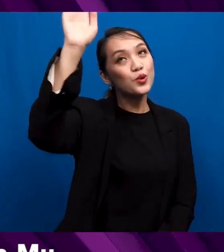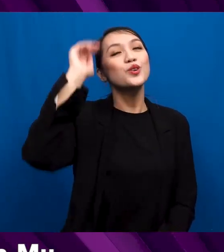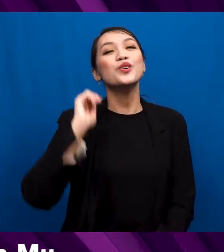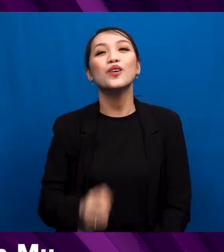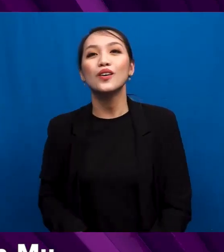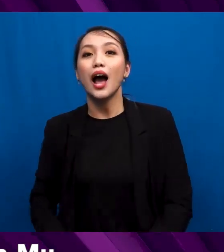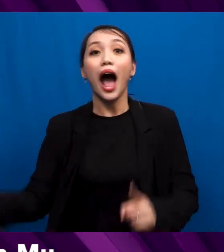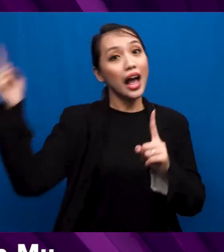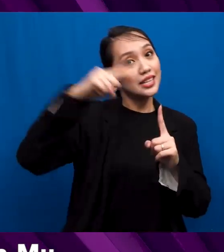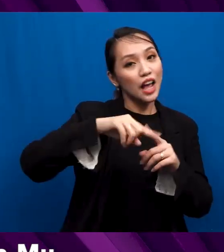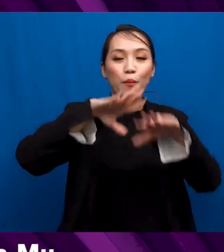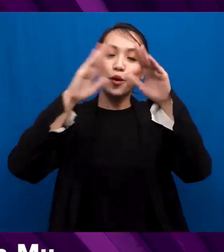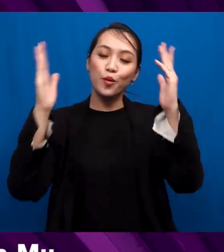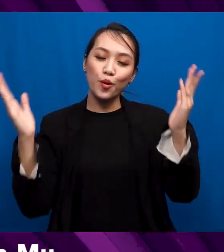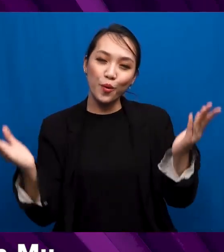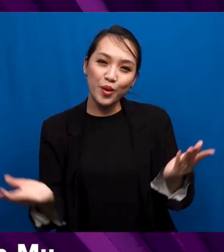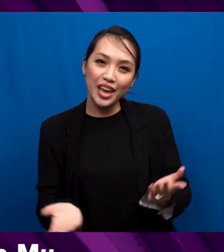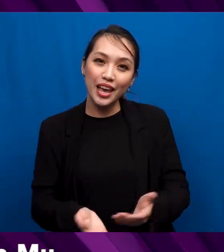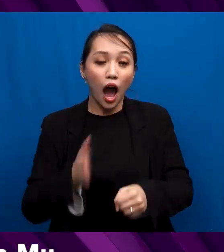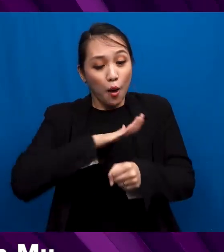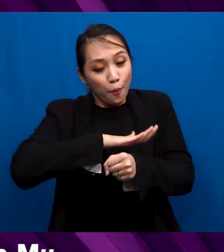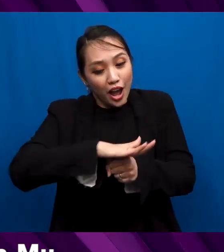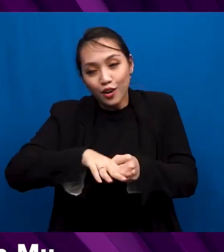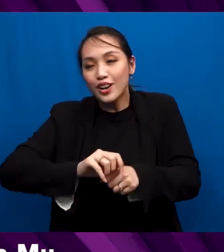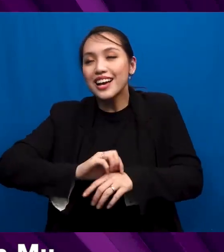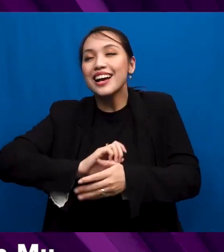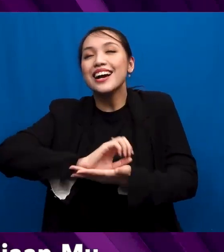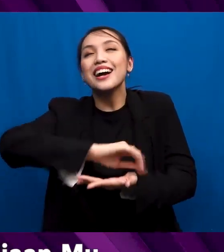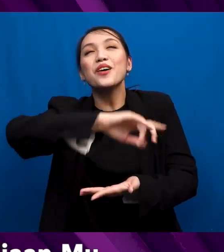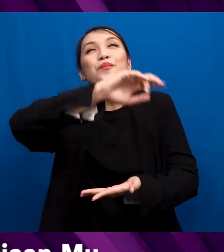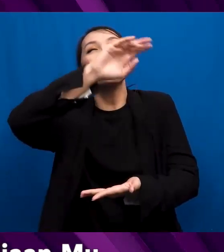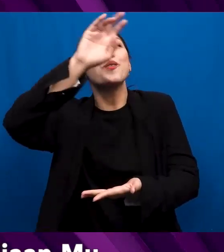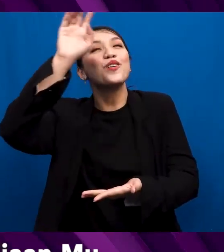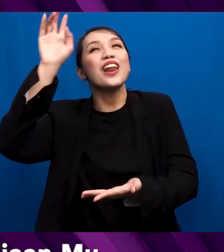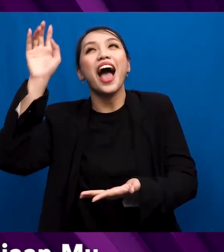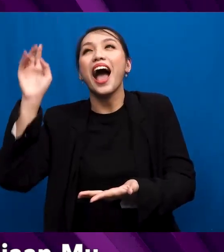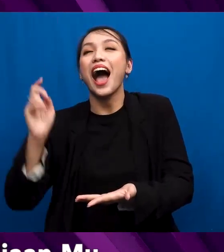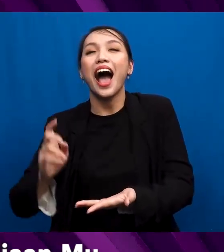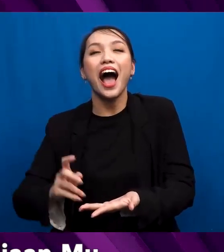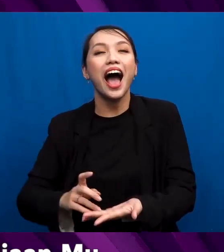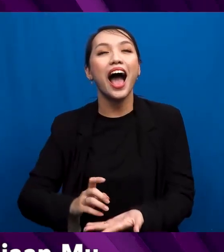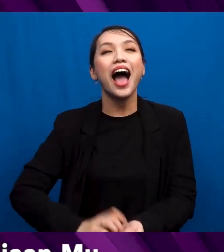rencana-Mu sampai bumi penuh